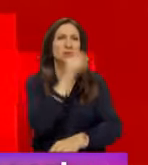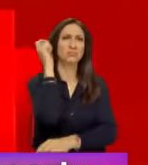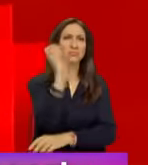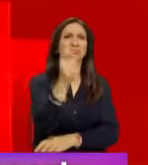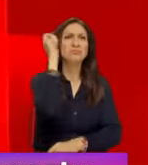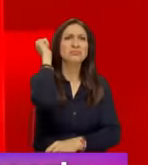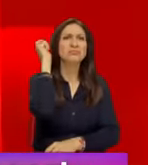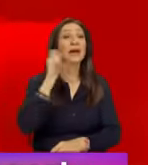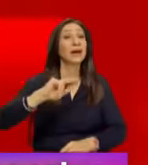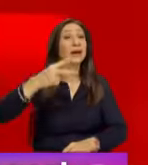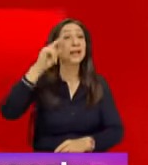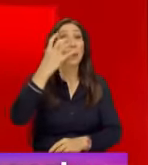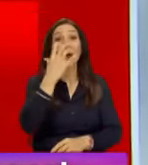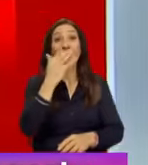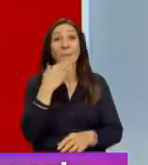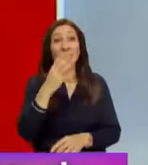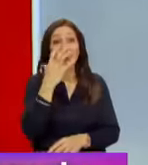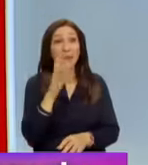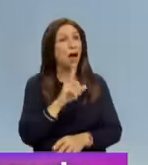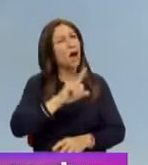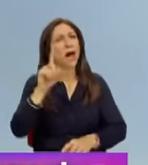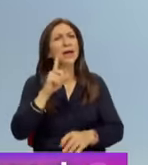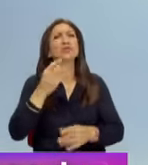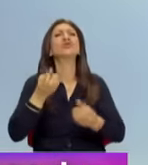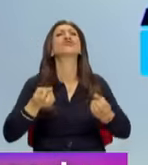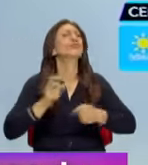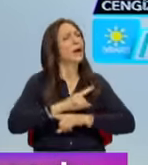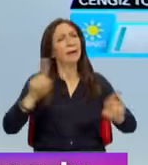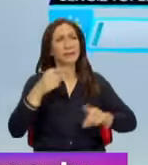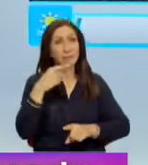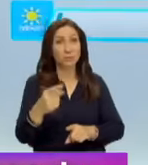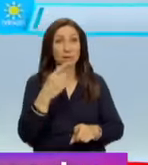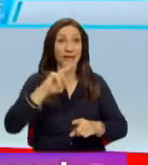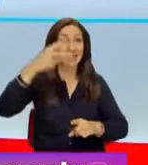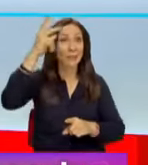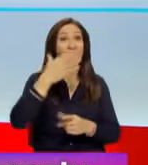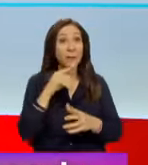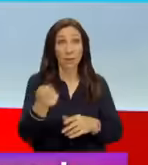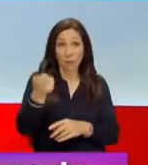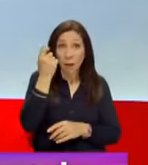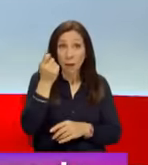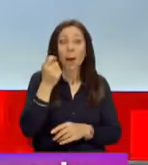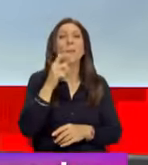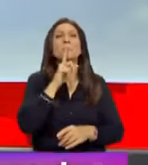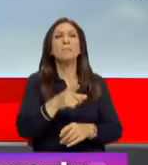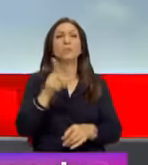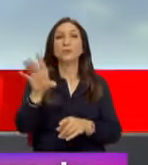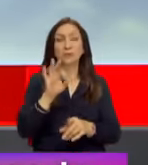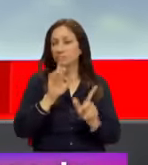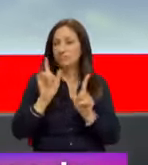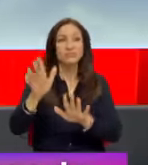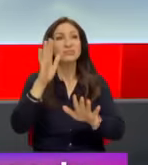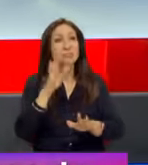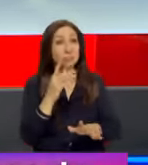Ya da kademeli emeklilik bekleyenler, hayır çıkmayacak denilmişti mesela kademeli emeklilik. Onların tercihi,